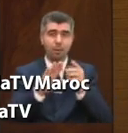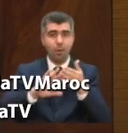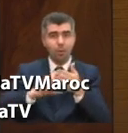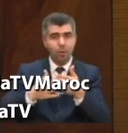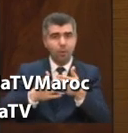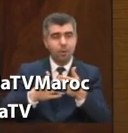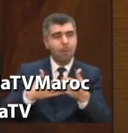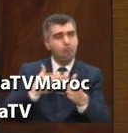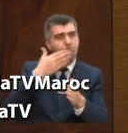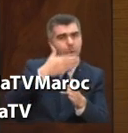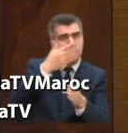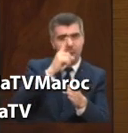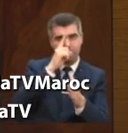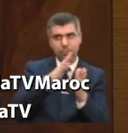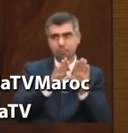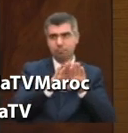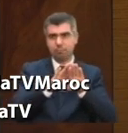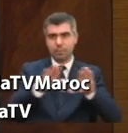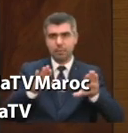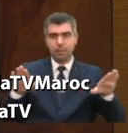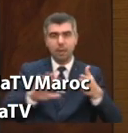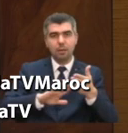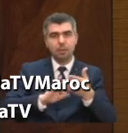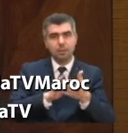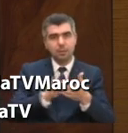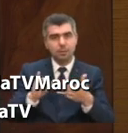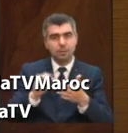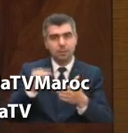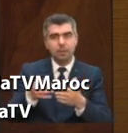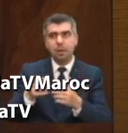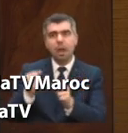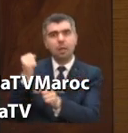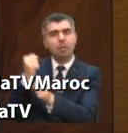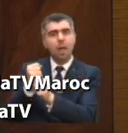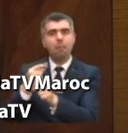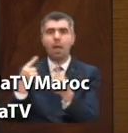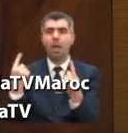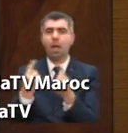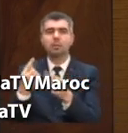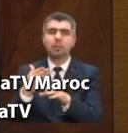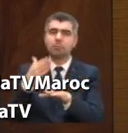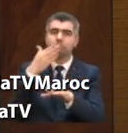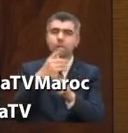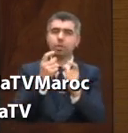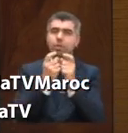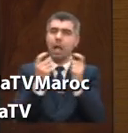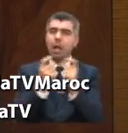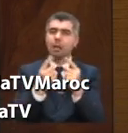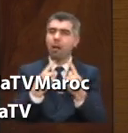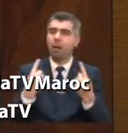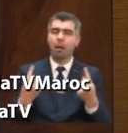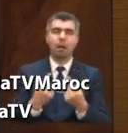انتهاء الأزمة. من المفروض أن الأجراء غيرجعوا إن شاء الله للعمل ديالهم بالكيفية